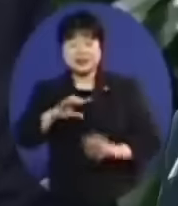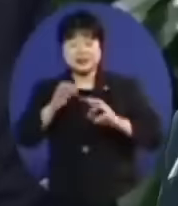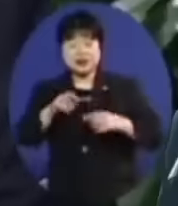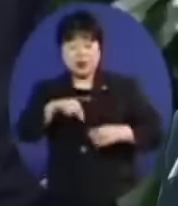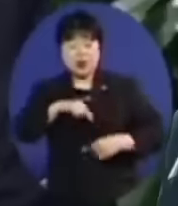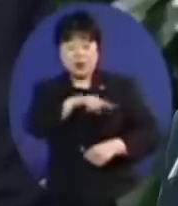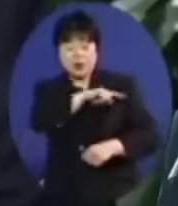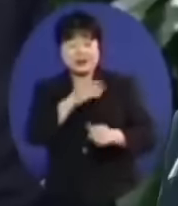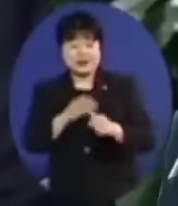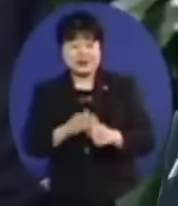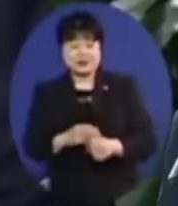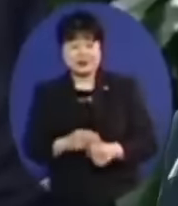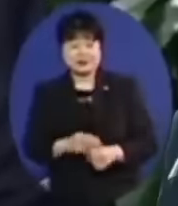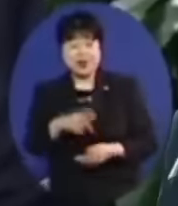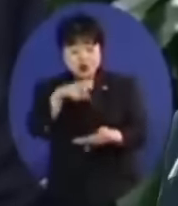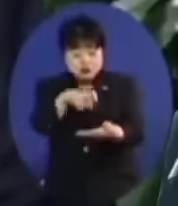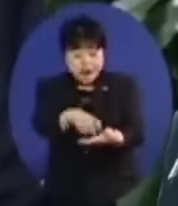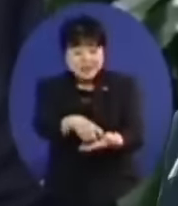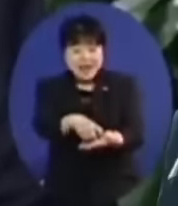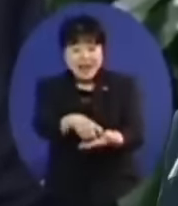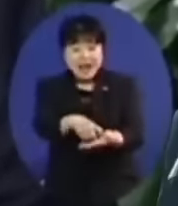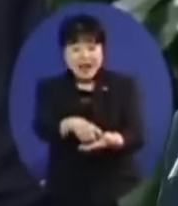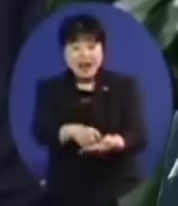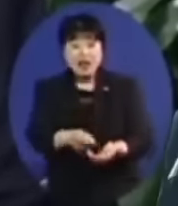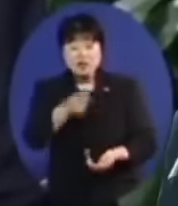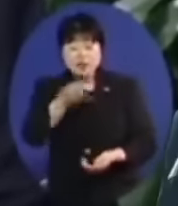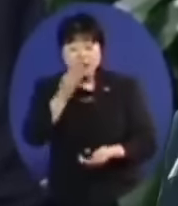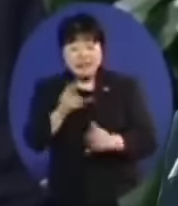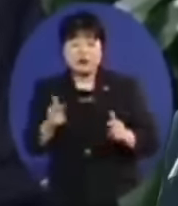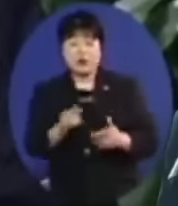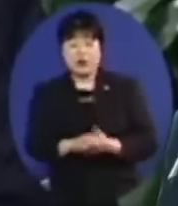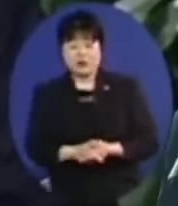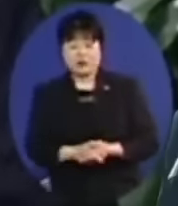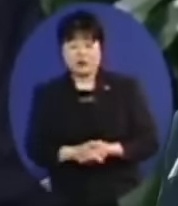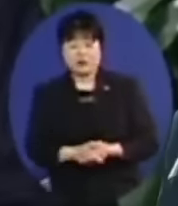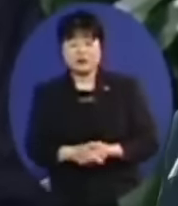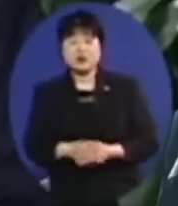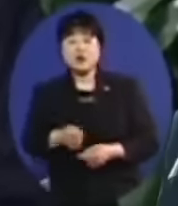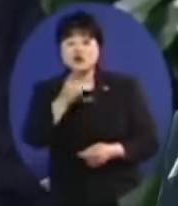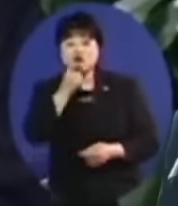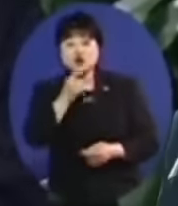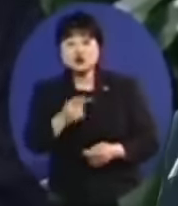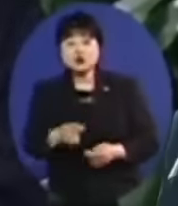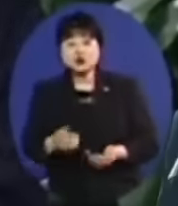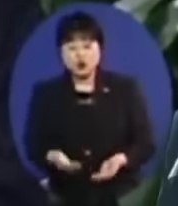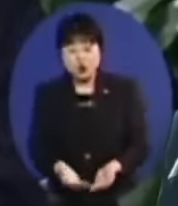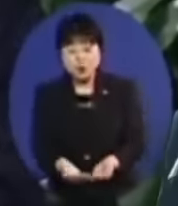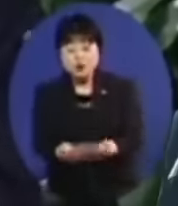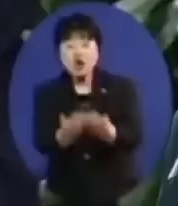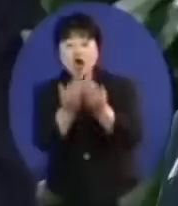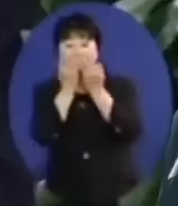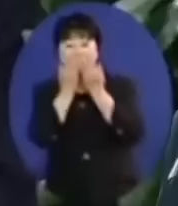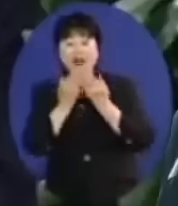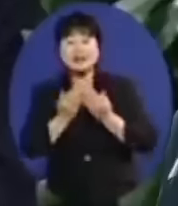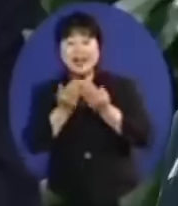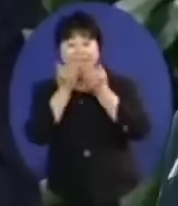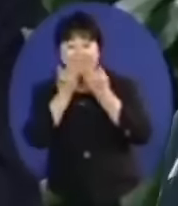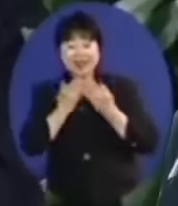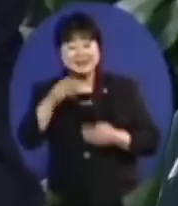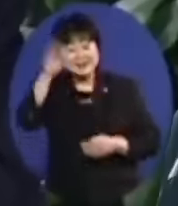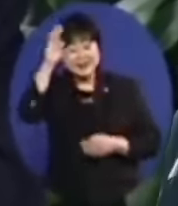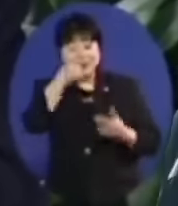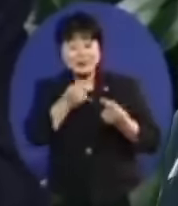꾸꾸로 앉아서 물을 마시는 것이 아니라 쪼그리고 앉아서 물을 손에 들고